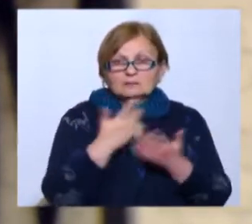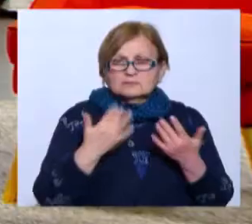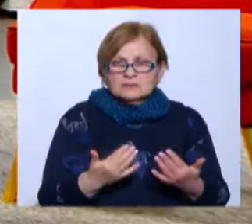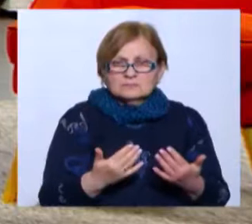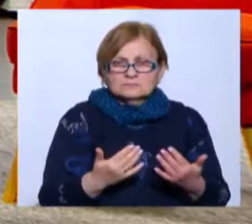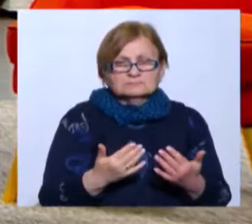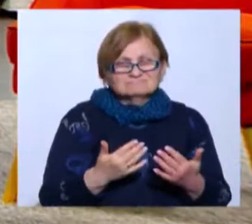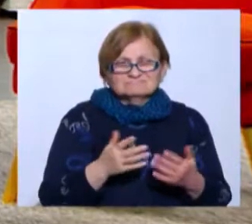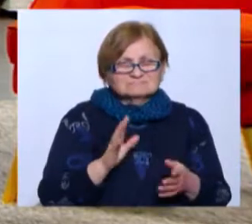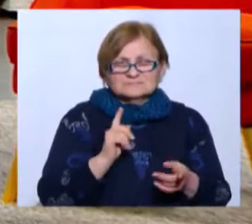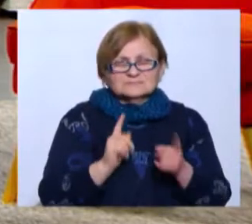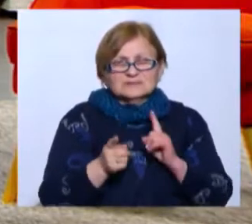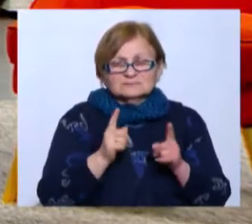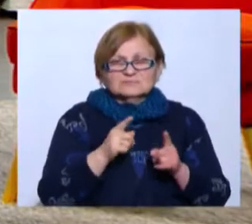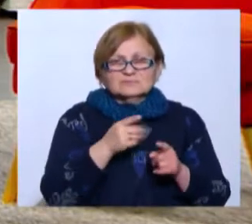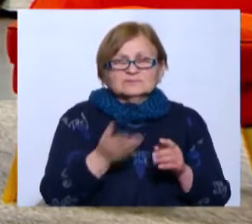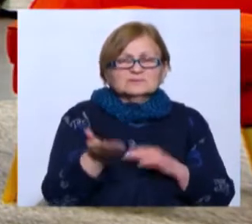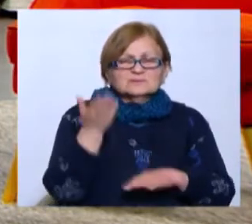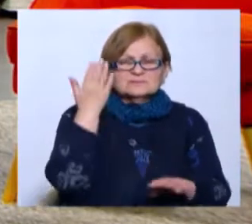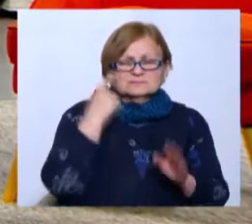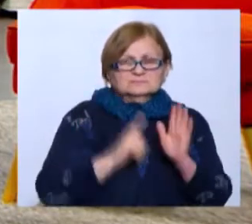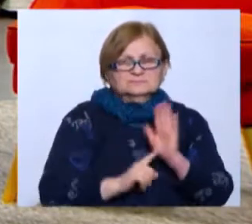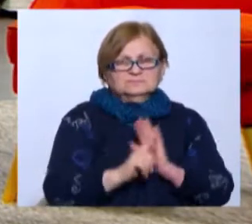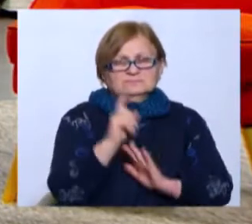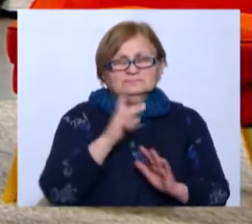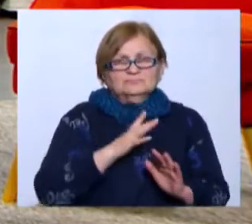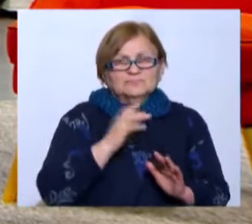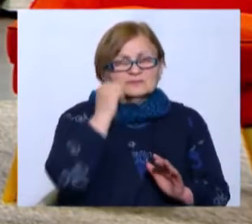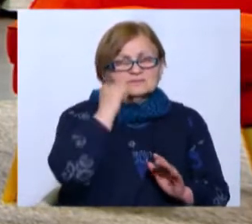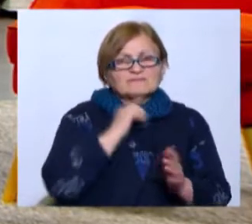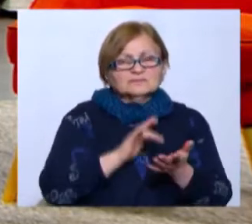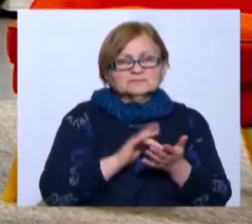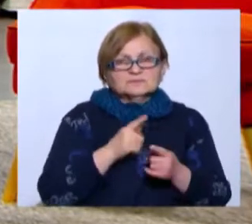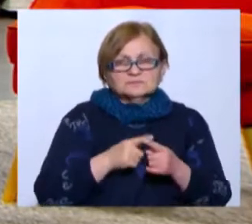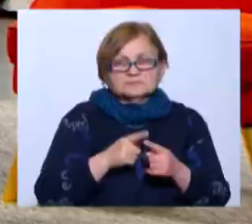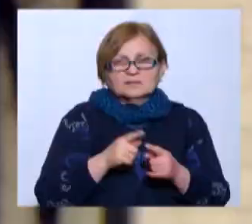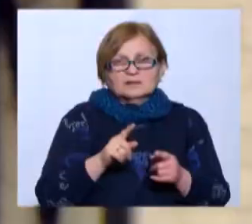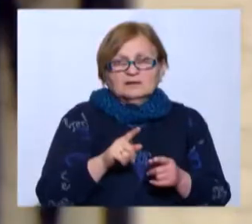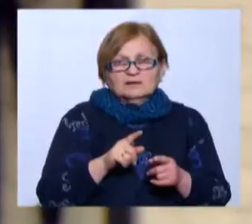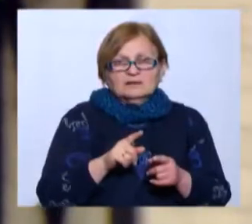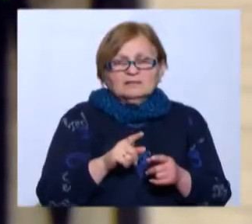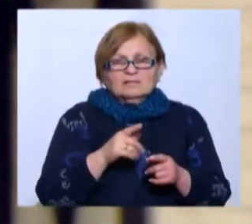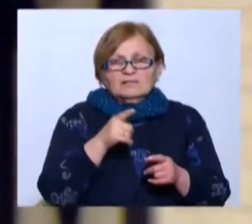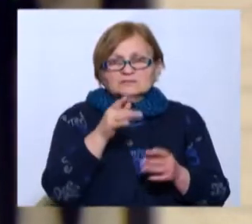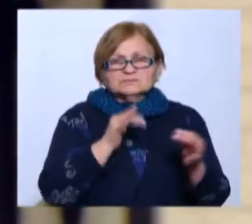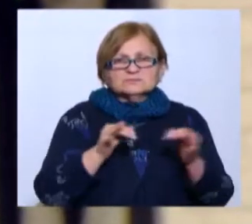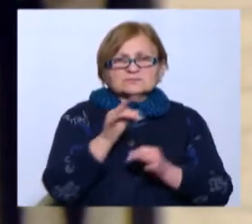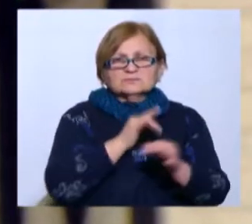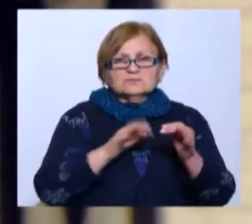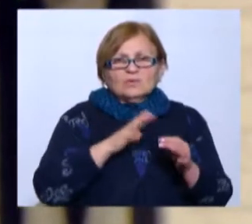მიდგომა არის, მაგრამ სინამდვილეში ეს სათავეს იღებს ძველ საბერძნეთში, ეგრეთ წოდებულ რიტორიკულ